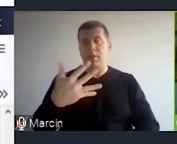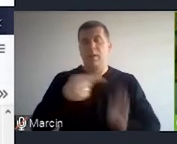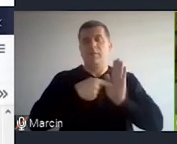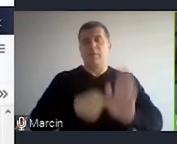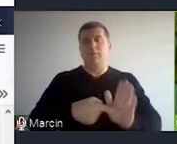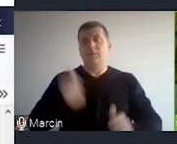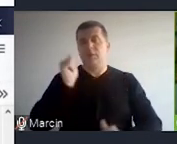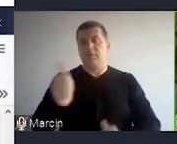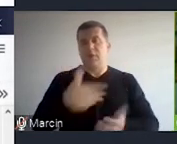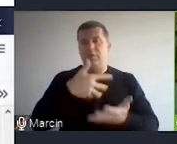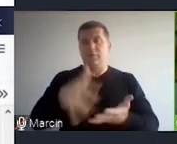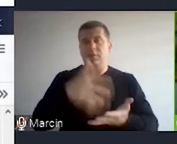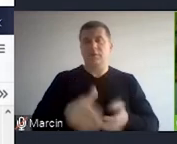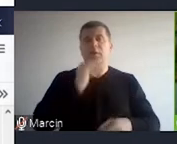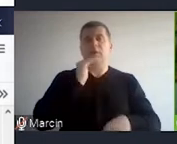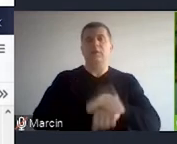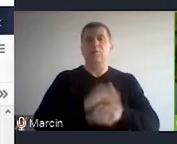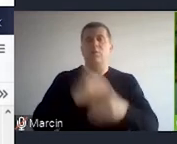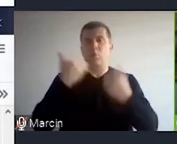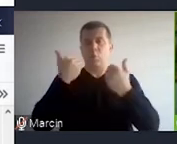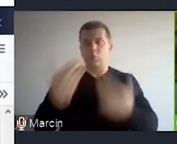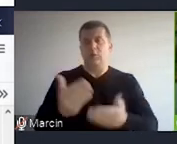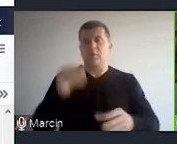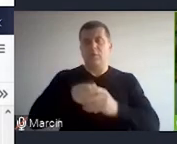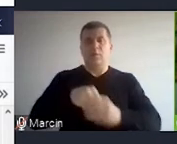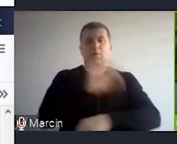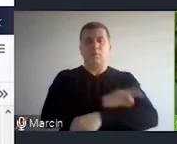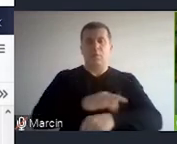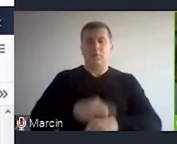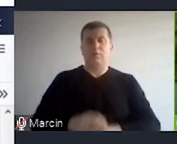Wytycznych kwalifikowalności wydatków. Zamówienia udzielane w ramach projektów.